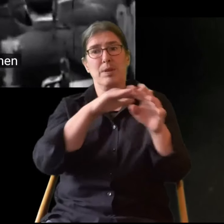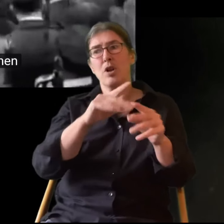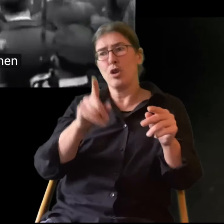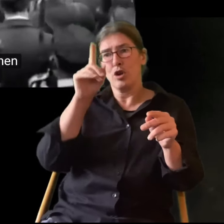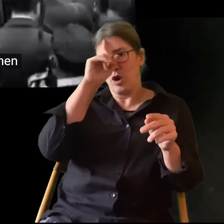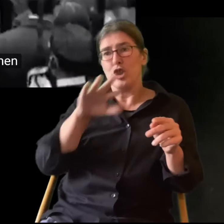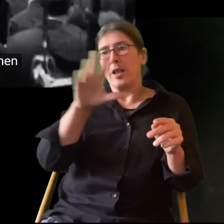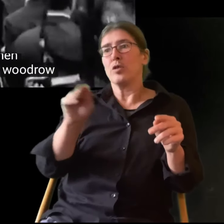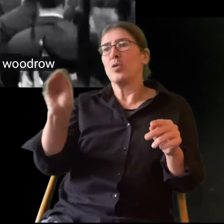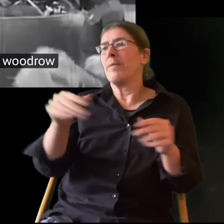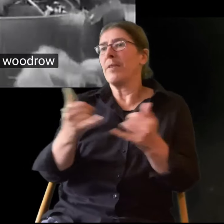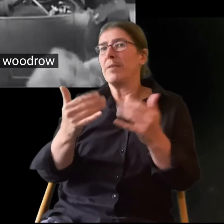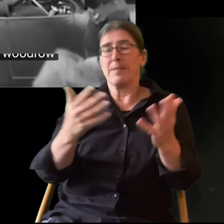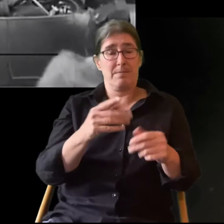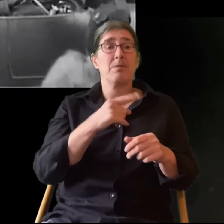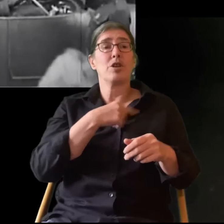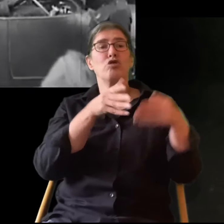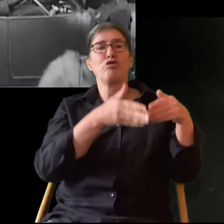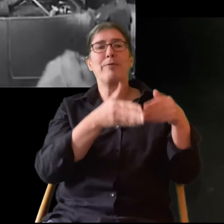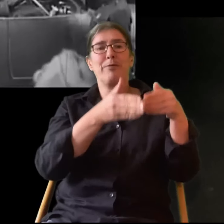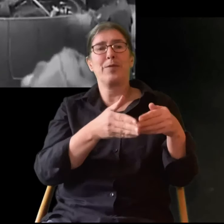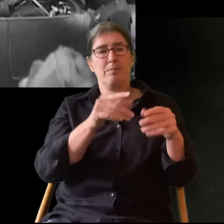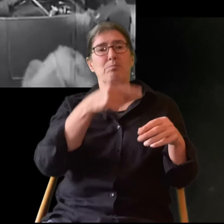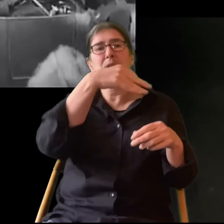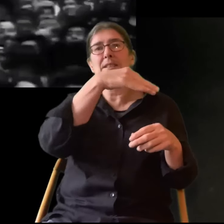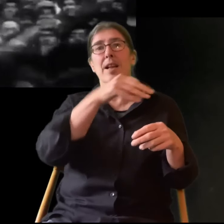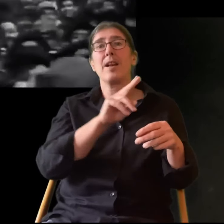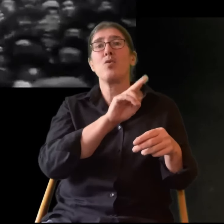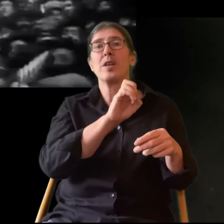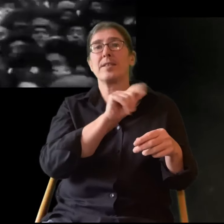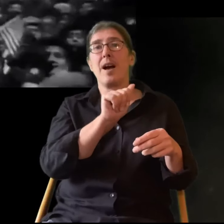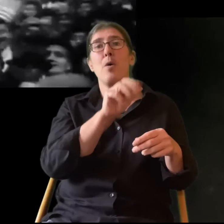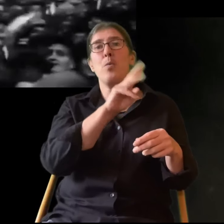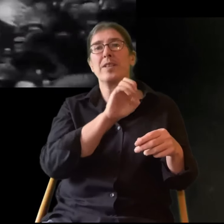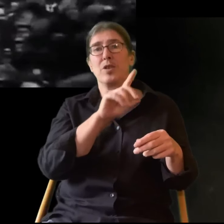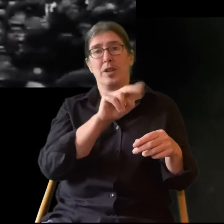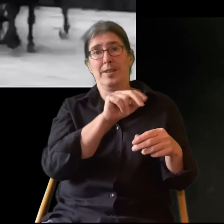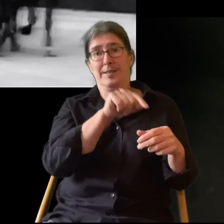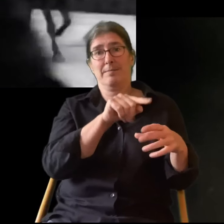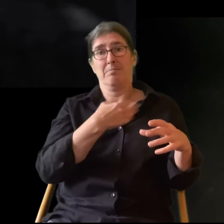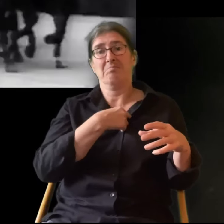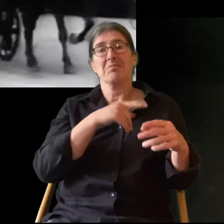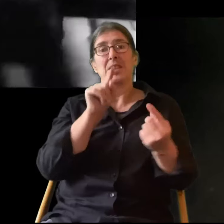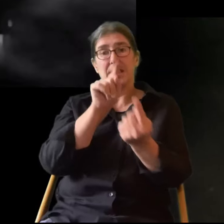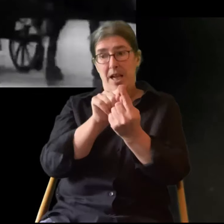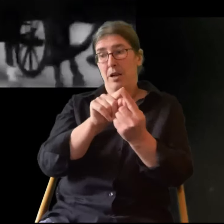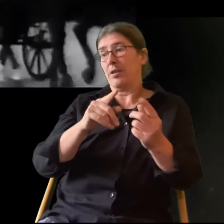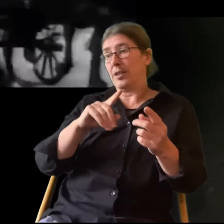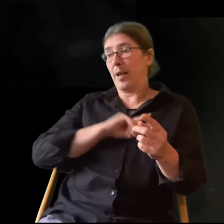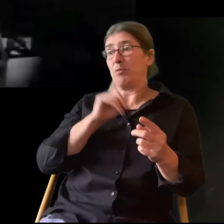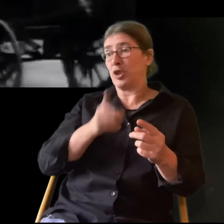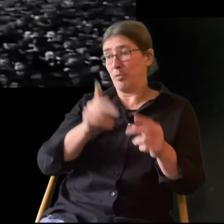Schiff, US-Präsident Woodrow Wilson. Sein Ziel ist ein gerechter Friede, Selbstbestimmungsrecht der Völker.